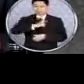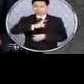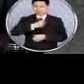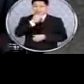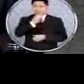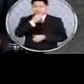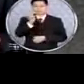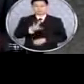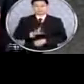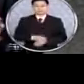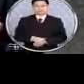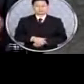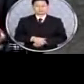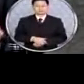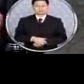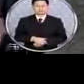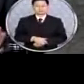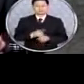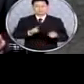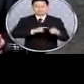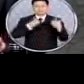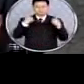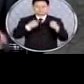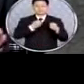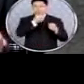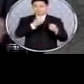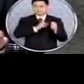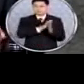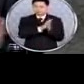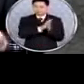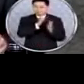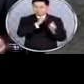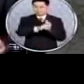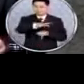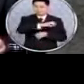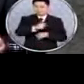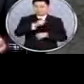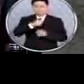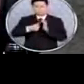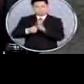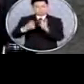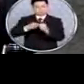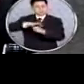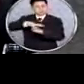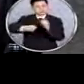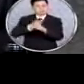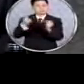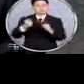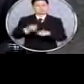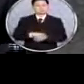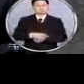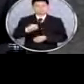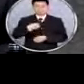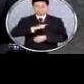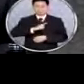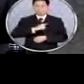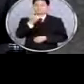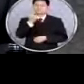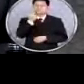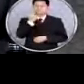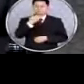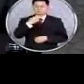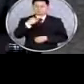的利益。既利应济天下利，求民当求万世民。宋楚瑜之所以能够跟